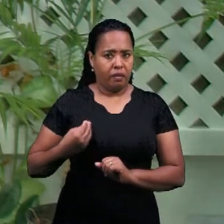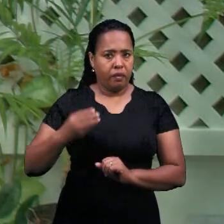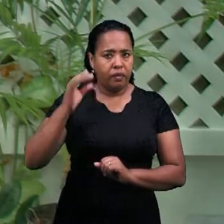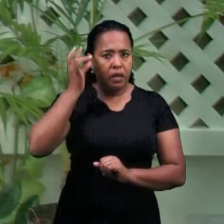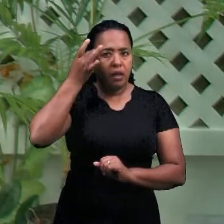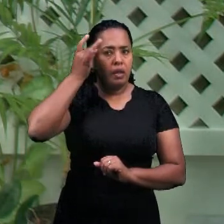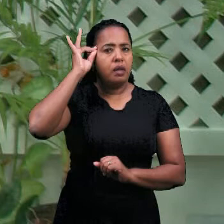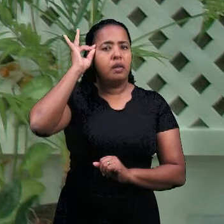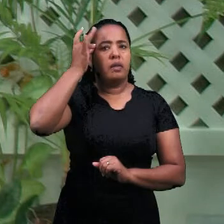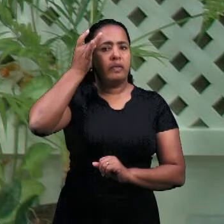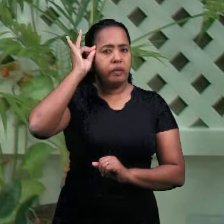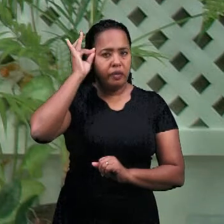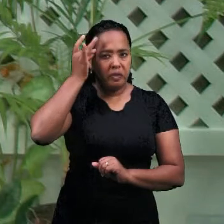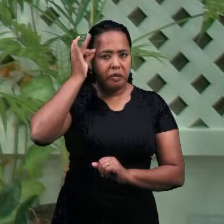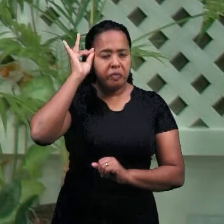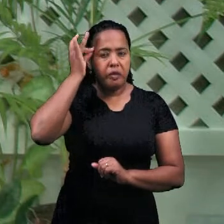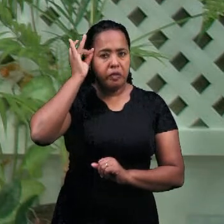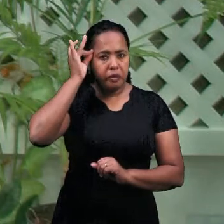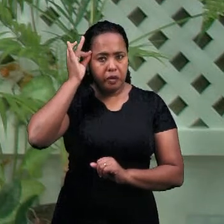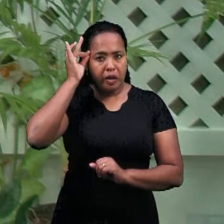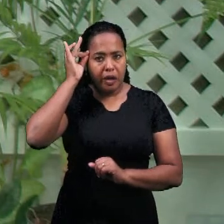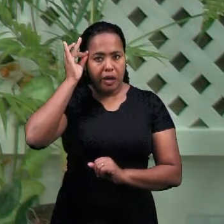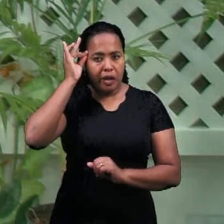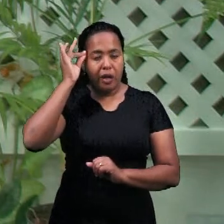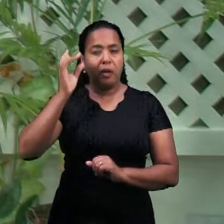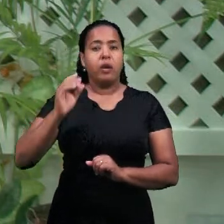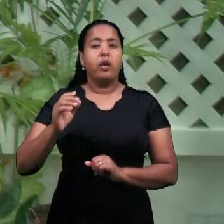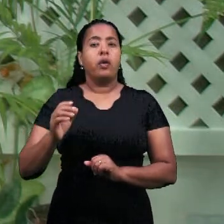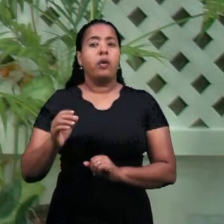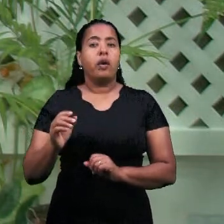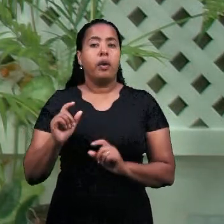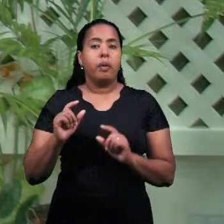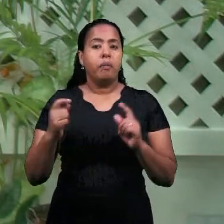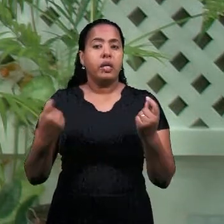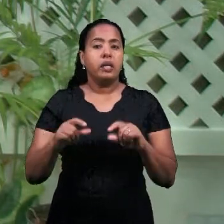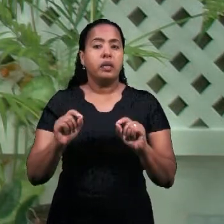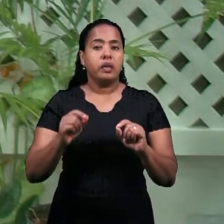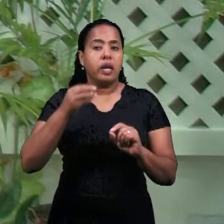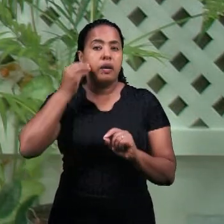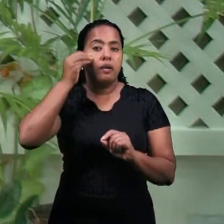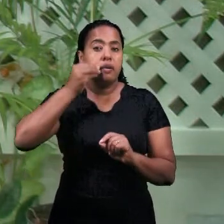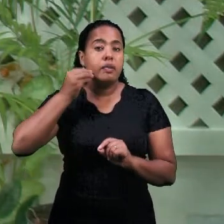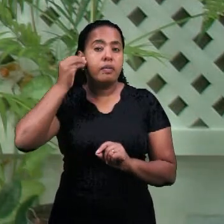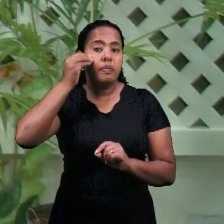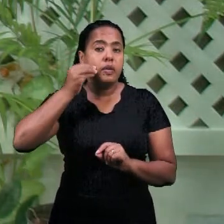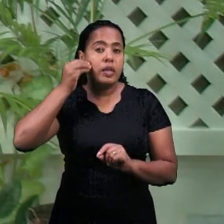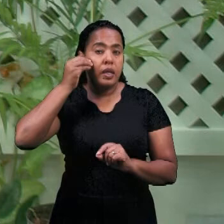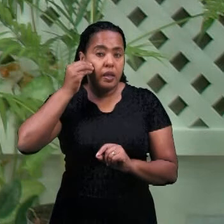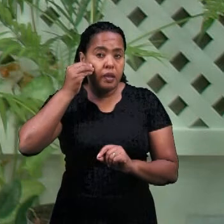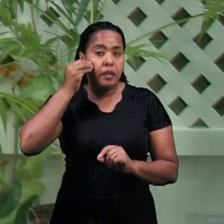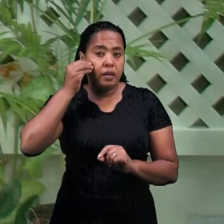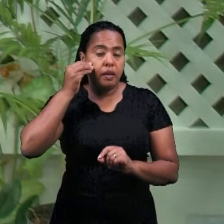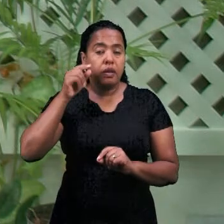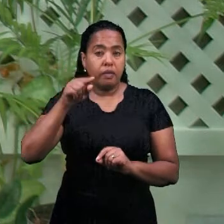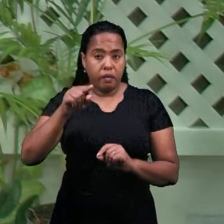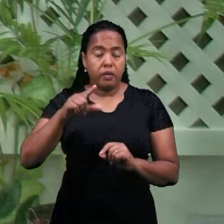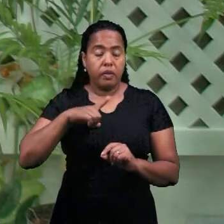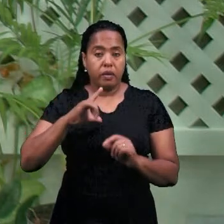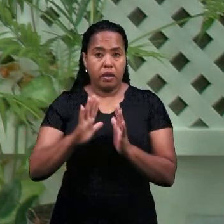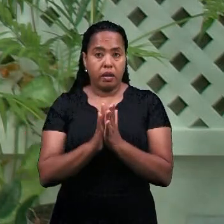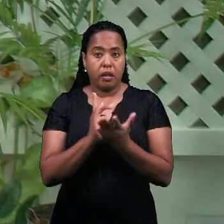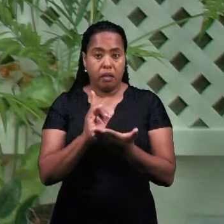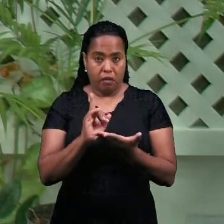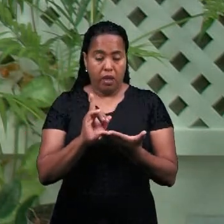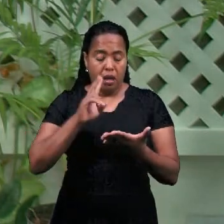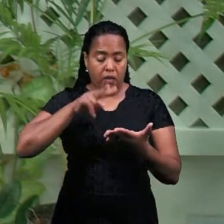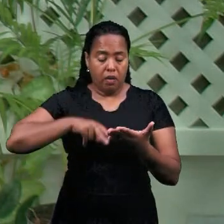spirituelle, le fondement, c'est l'expérience que tu as avec la parole. C'est ça que le Saint-Esprit fait